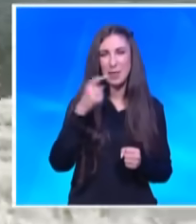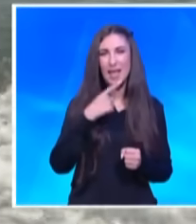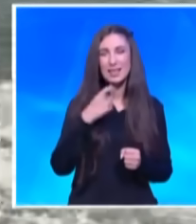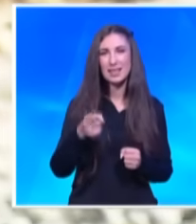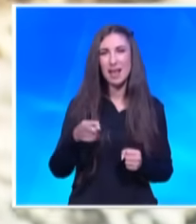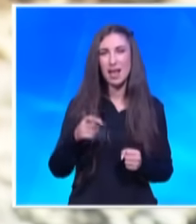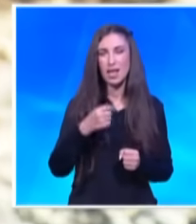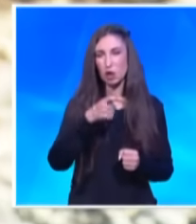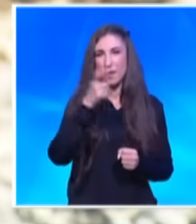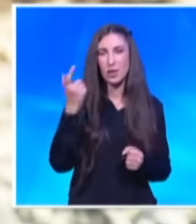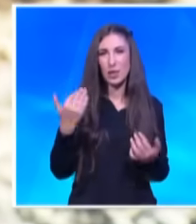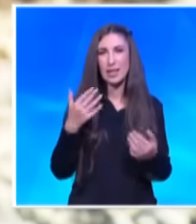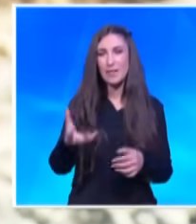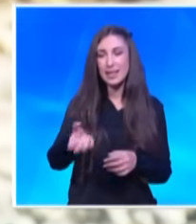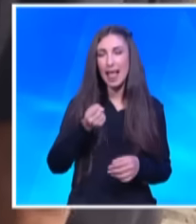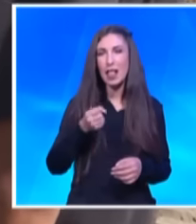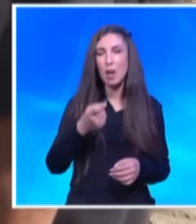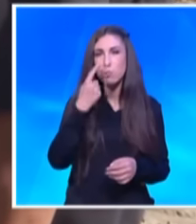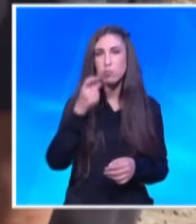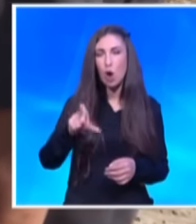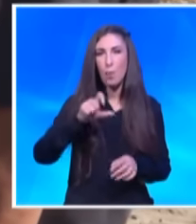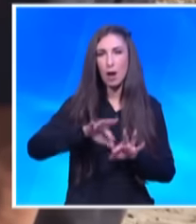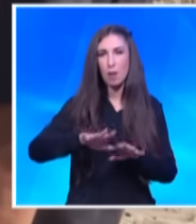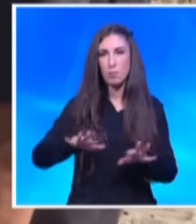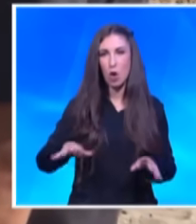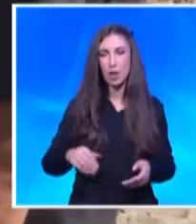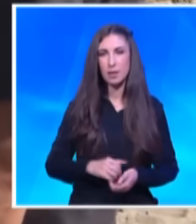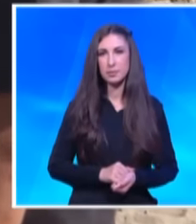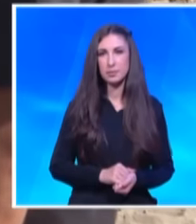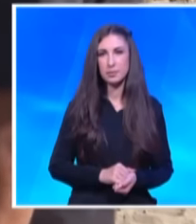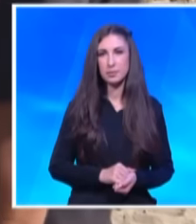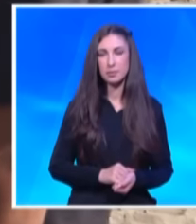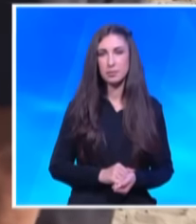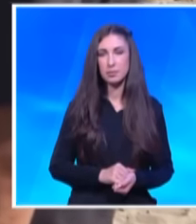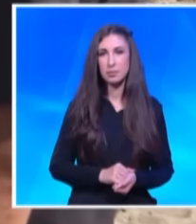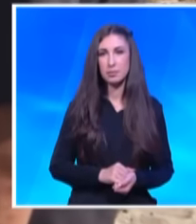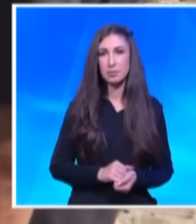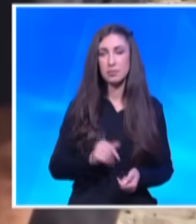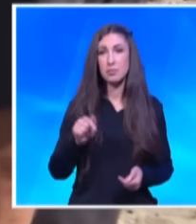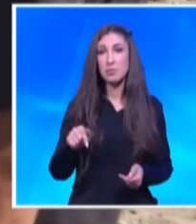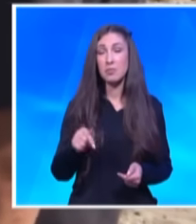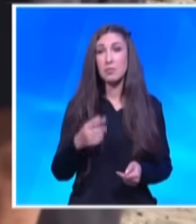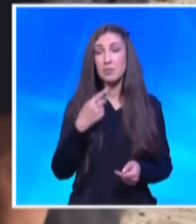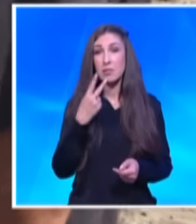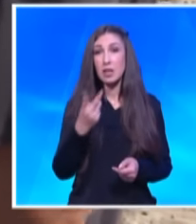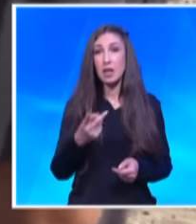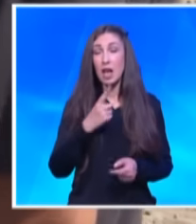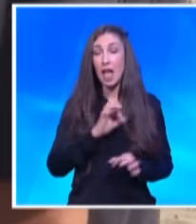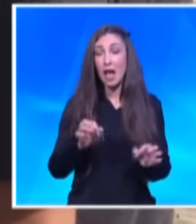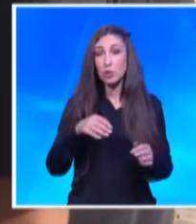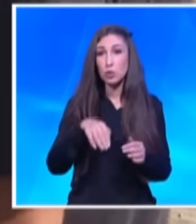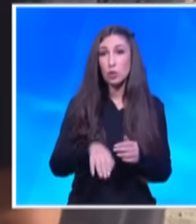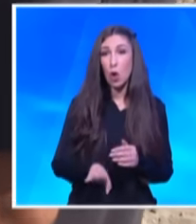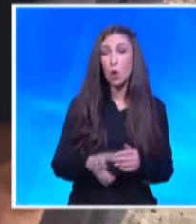Софийския университет заедно взеха проби от морето. По кой метод, ако не е там? Метода е един и същ, нали? С метода на пределните разреждания,